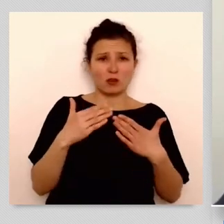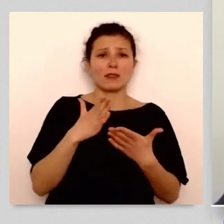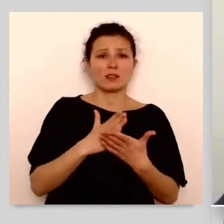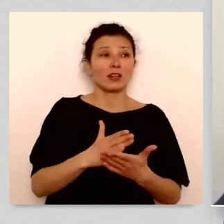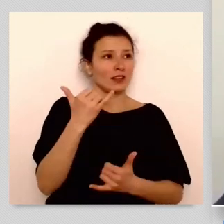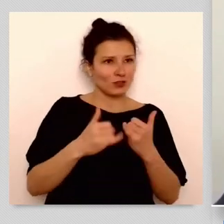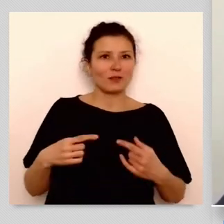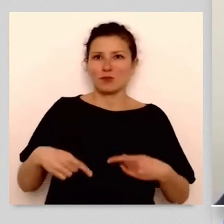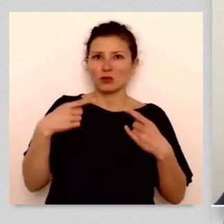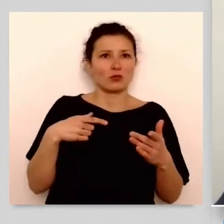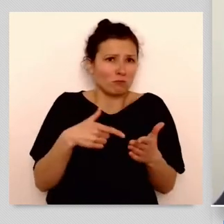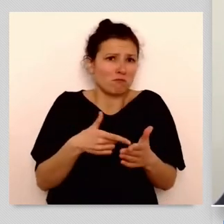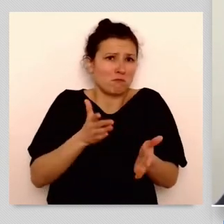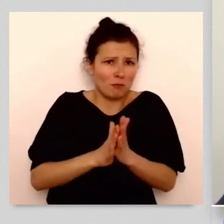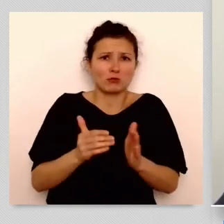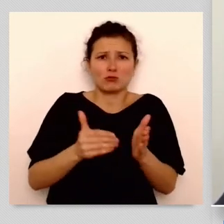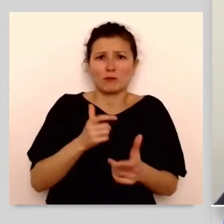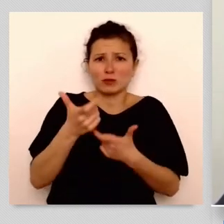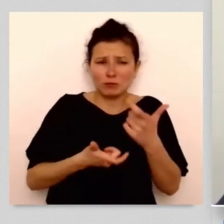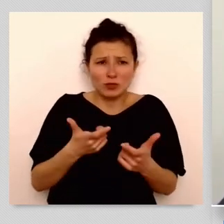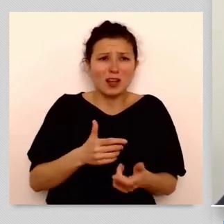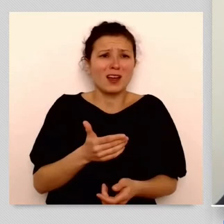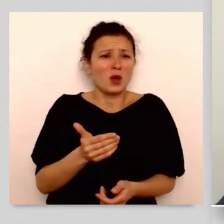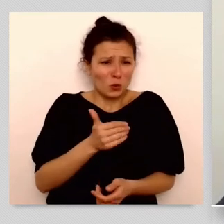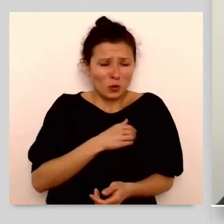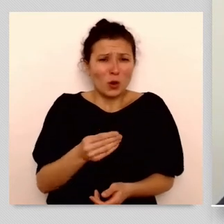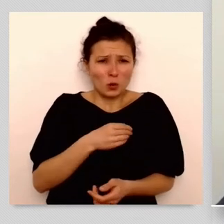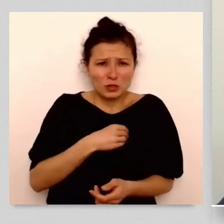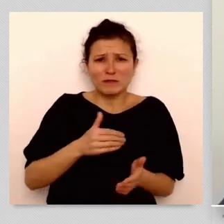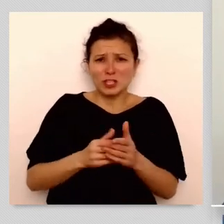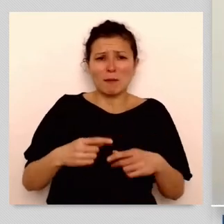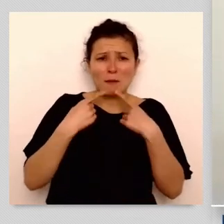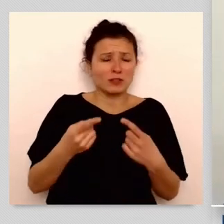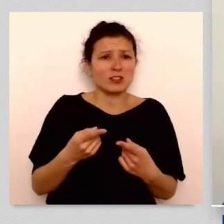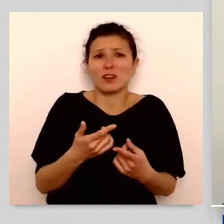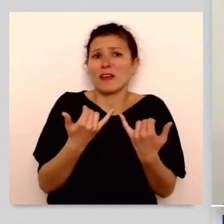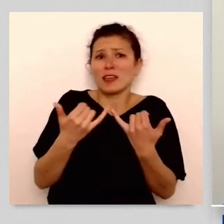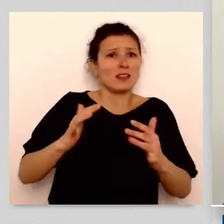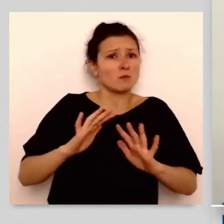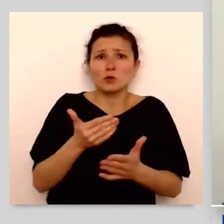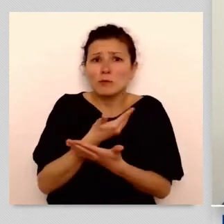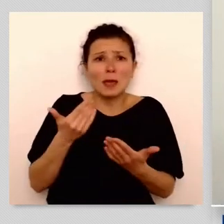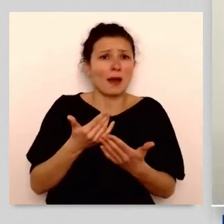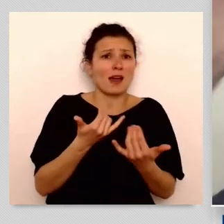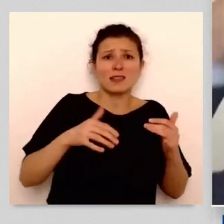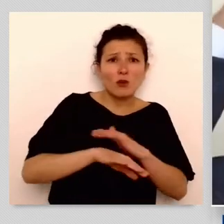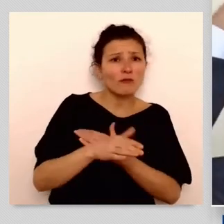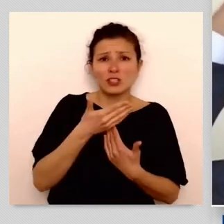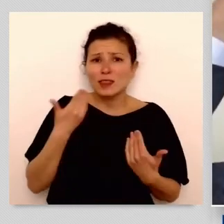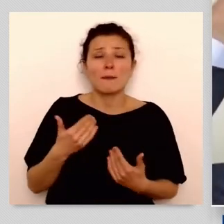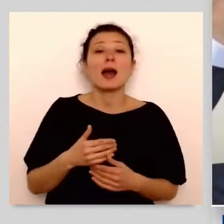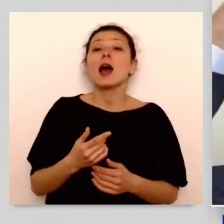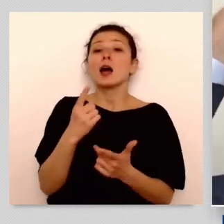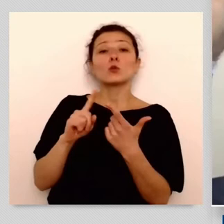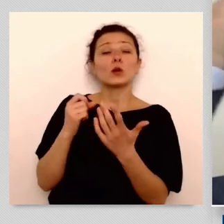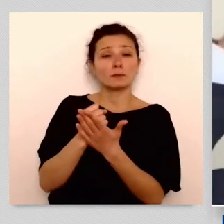po prostu zrobić. Że uczciwie jest powiedzieć ludziom, że nie ma innego wyjścia. Po drugie jest sprawa technologii. Ja